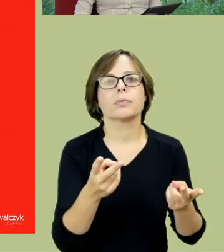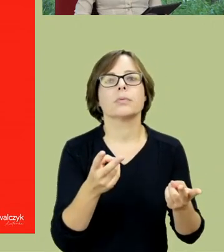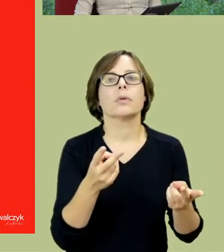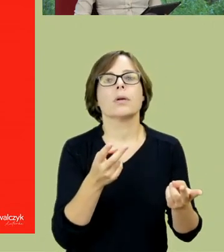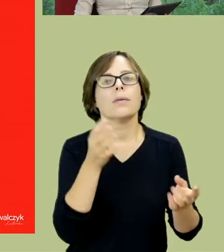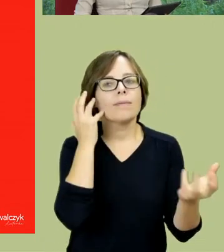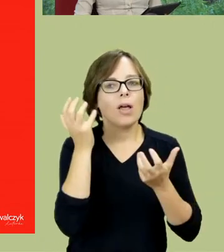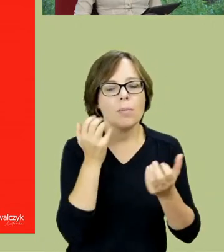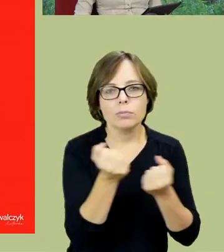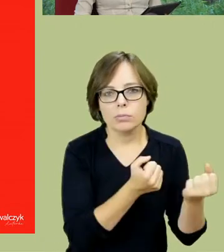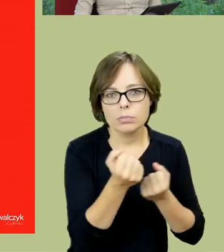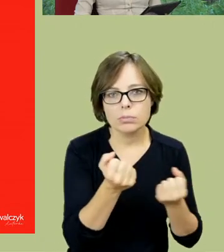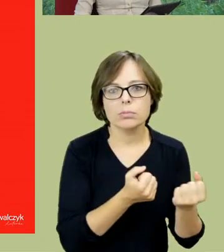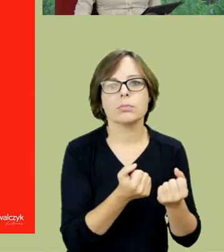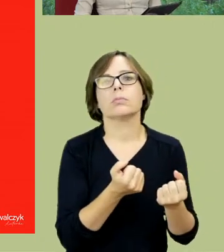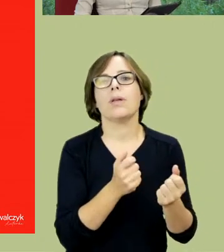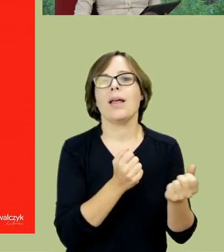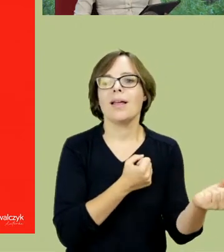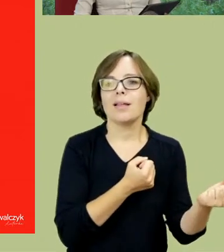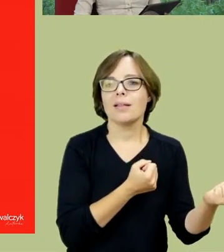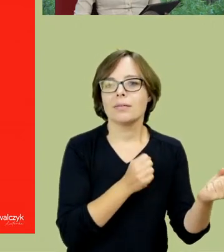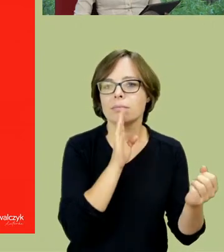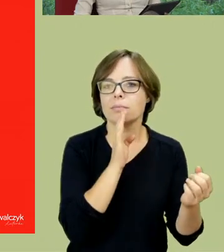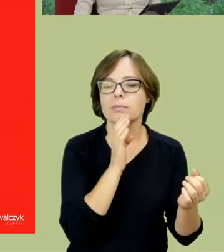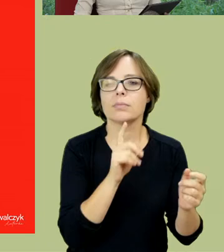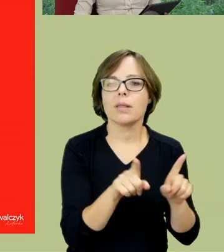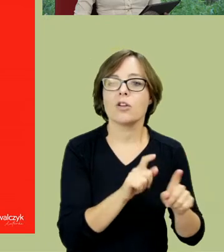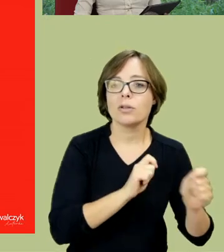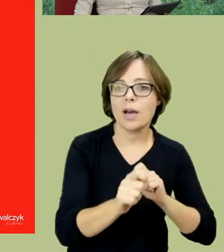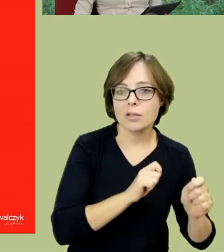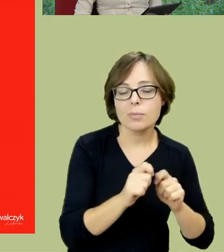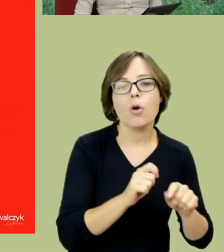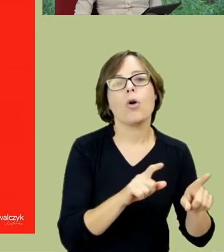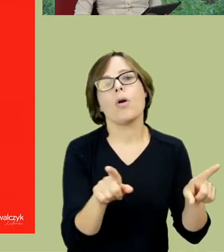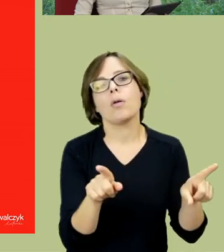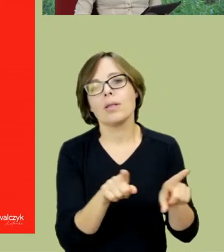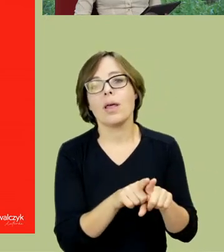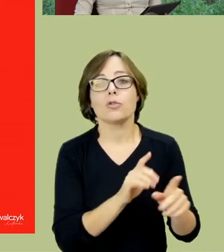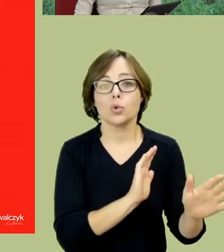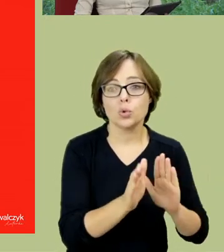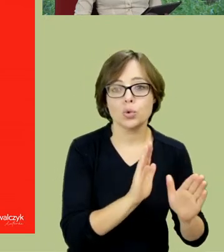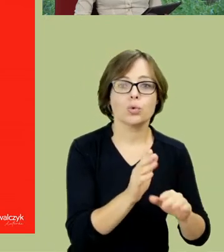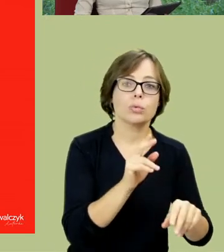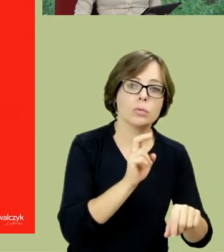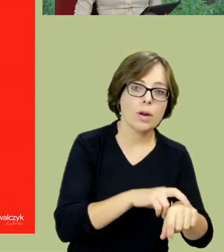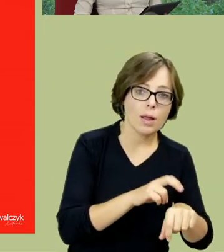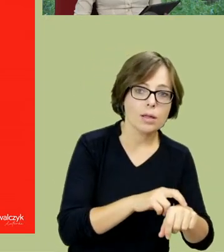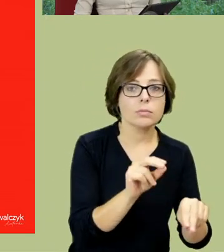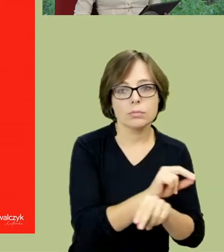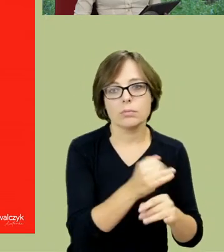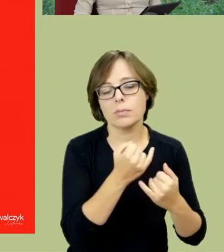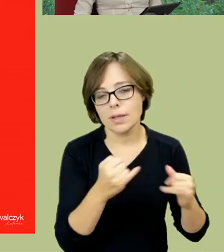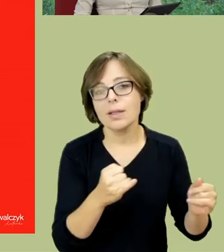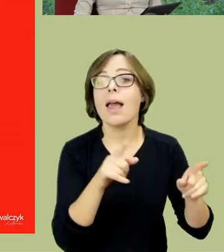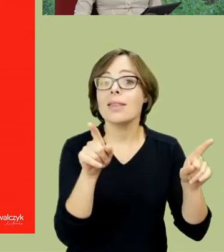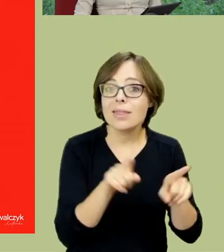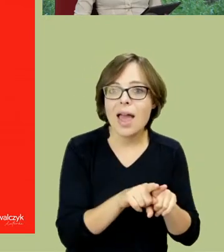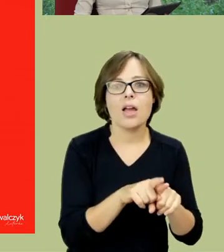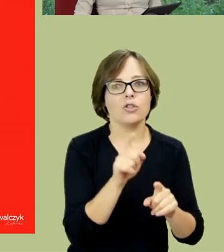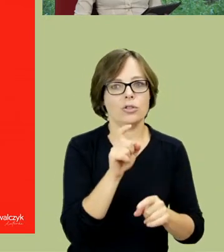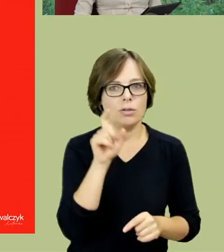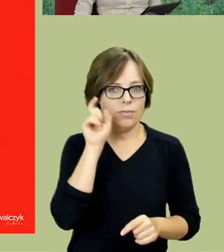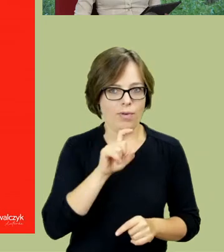służby sanitarnej, ale też wiele zadań wywiadowczych. I to wówczas